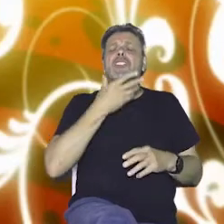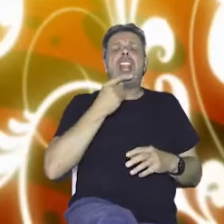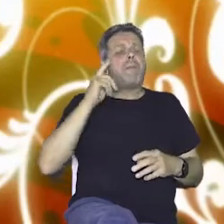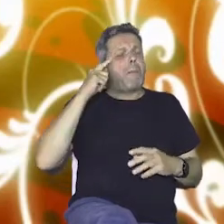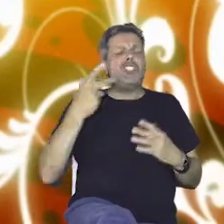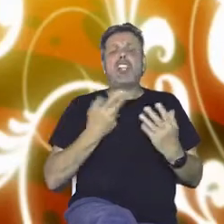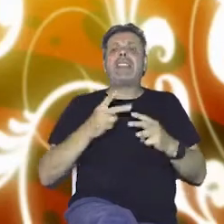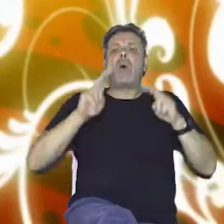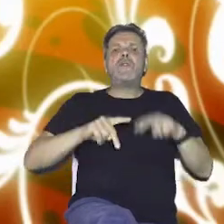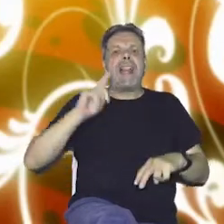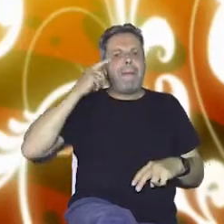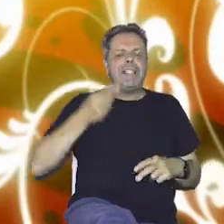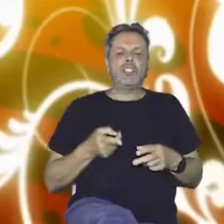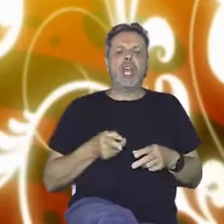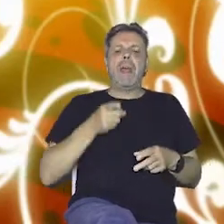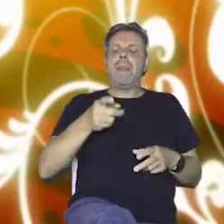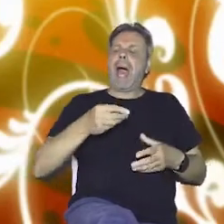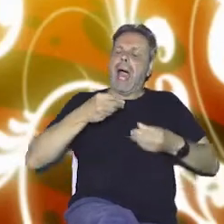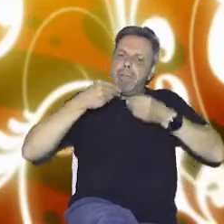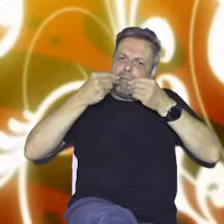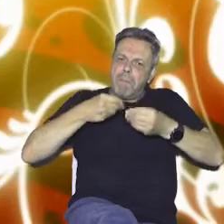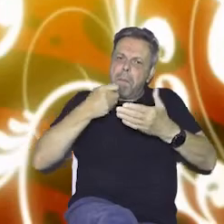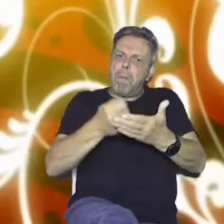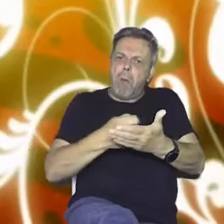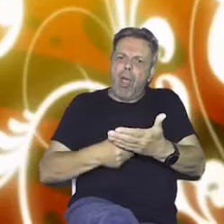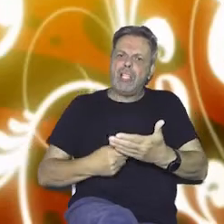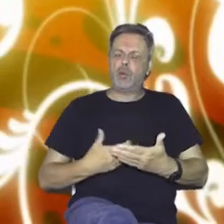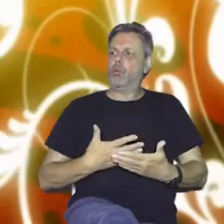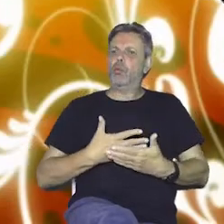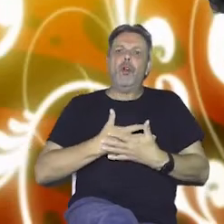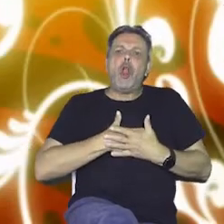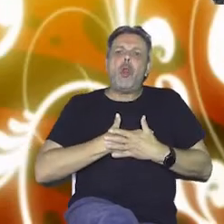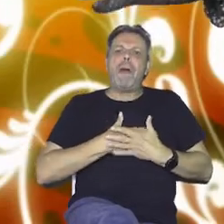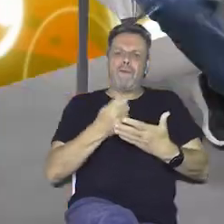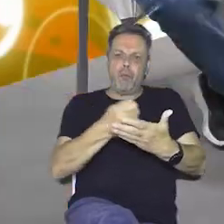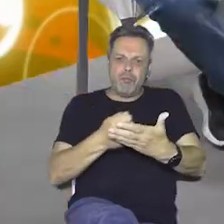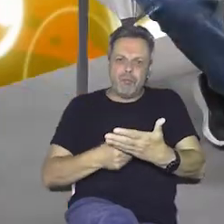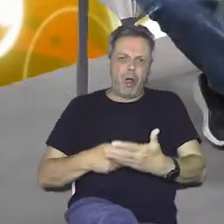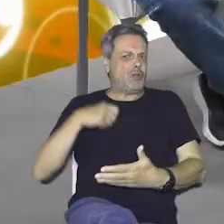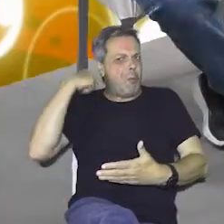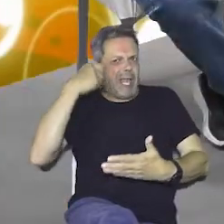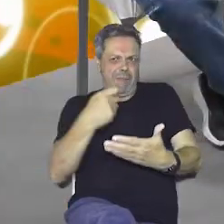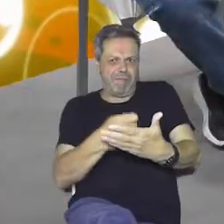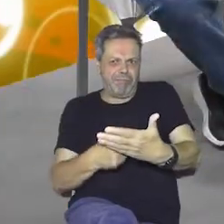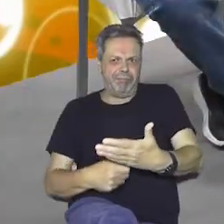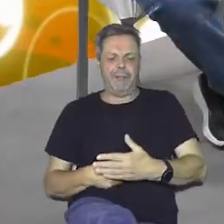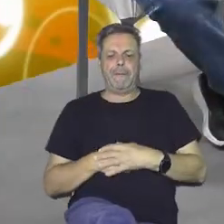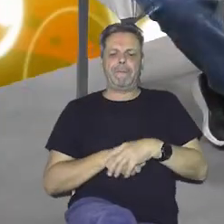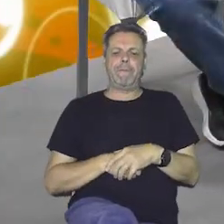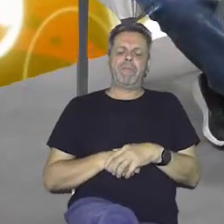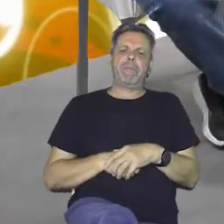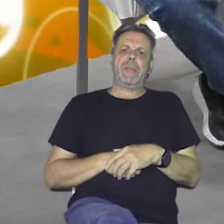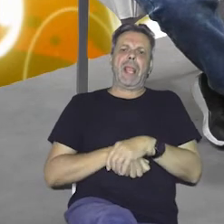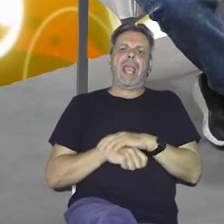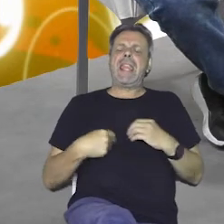stvari misliš na tu poeziju, ajmo reći, ljubavnog da nivoa, ne bih rekla ni